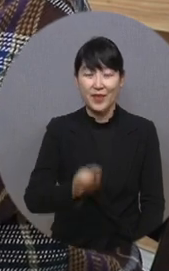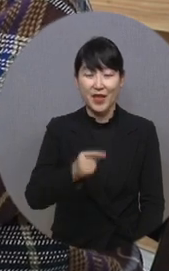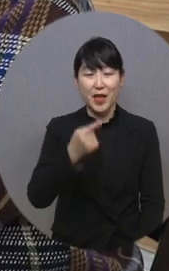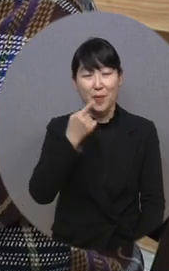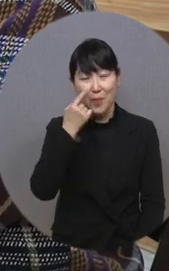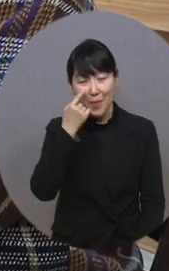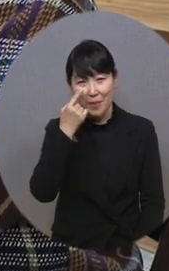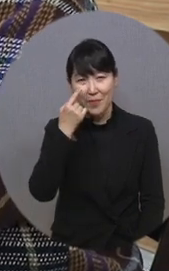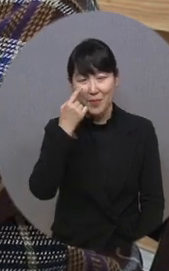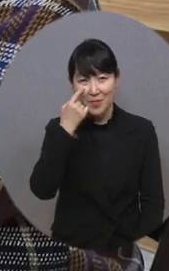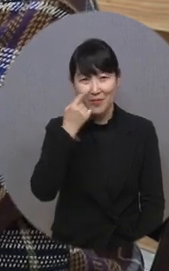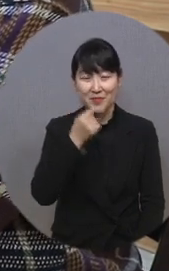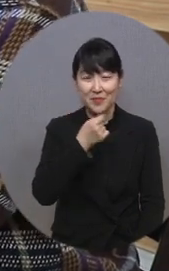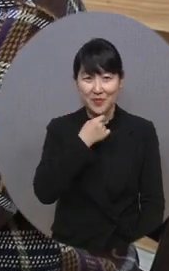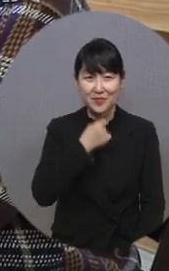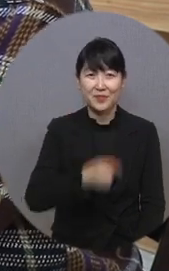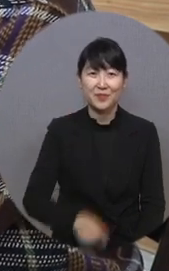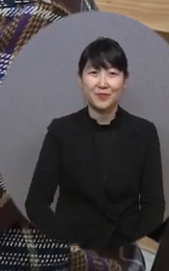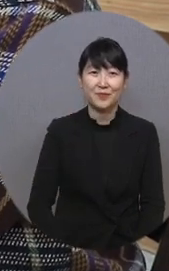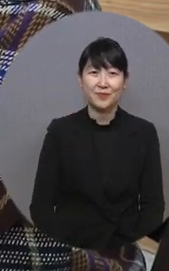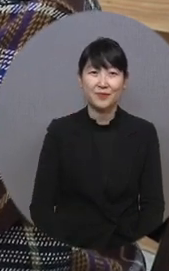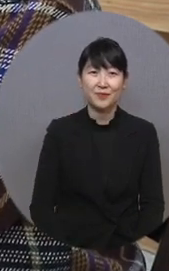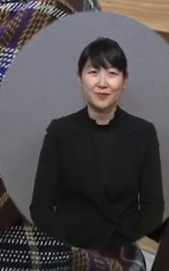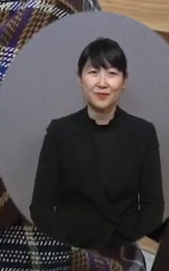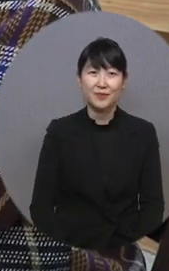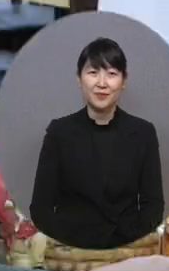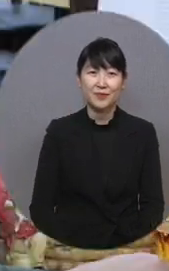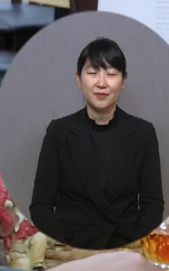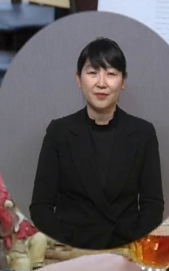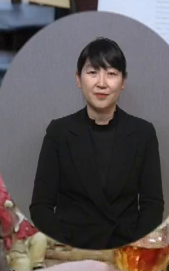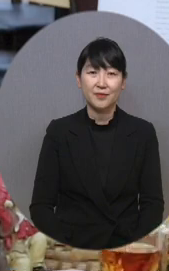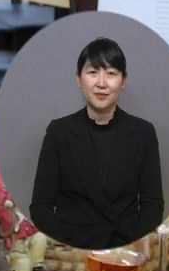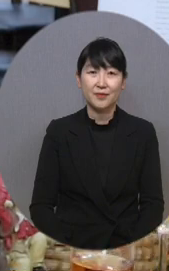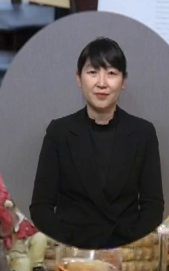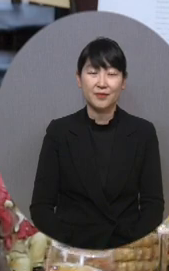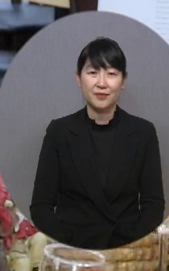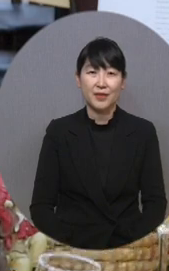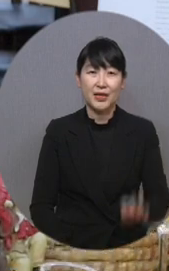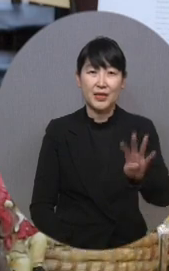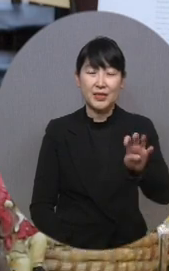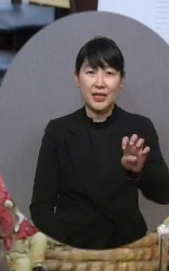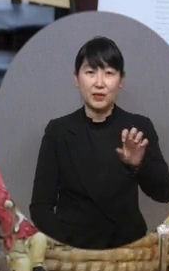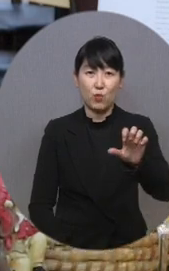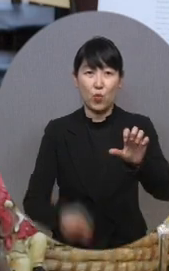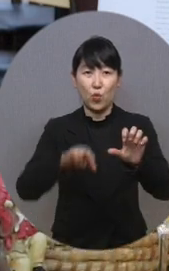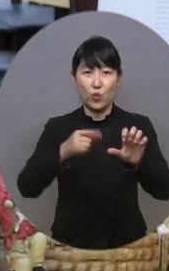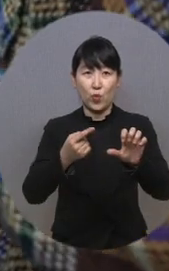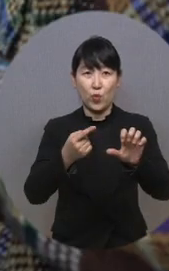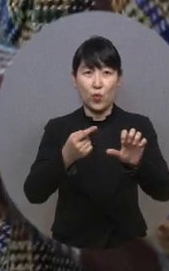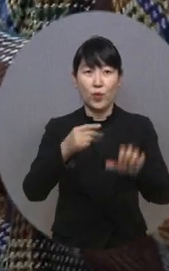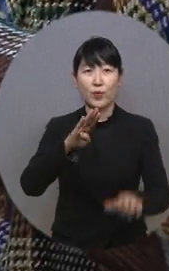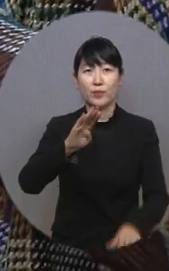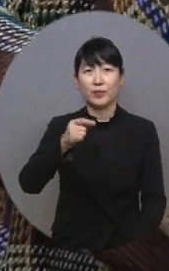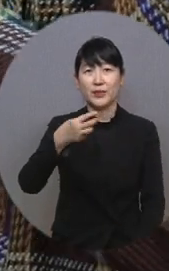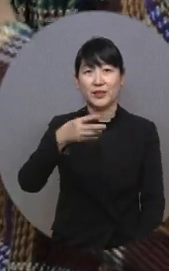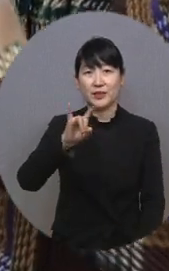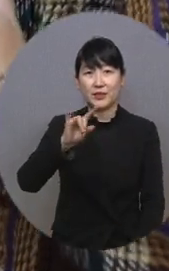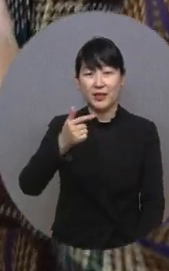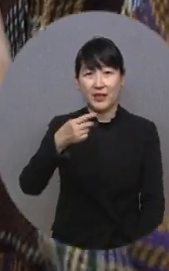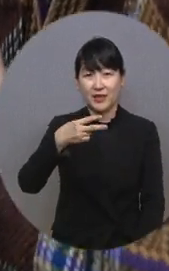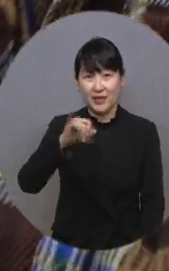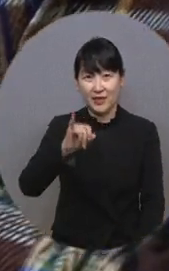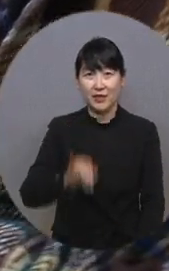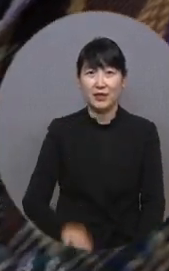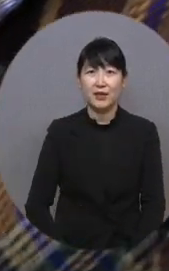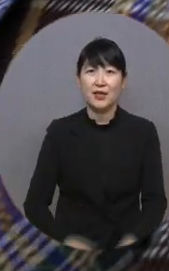볼 수 있을까요? 아, 예, 알겠습니다. 네. 제가 미리 45도짜리 브랜디를 이렇게 주십시오. 이게